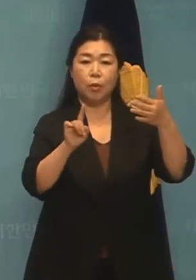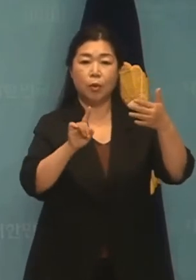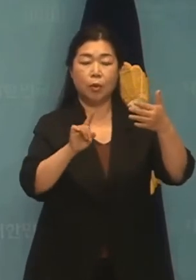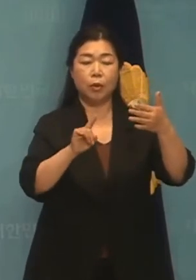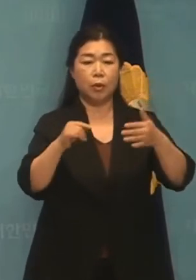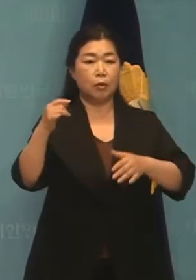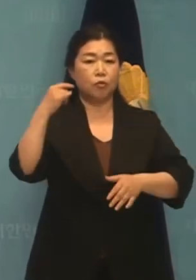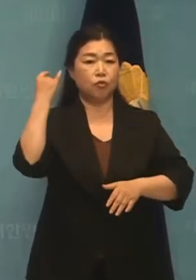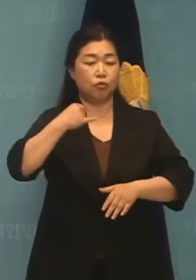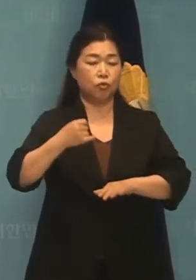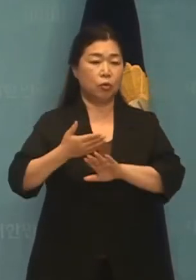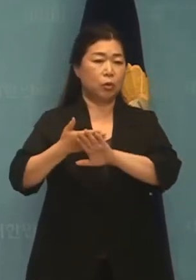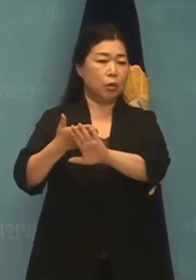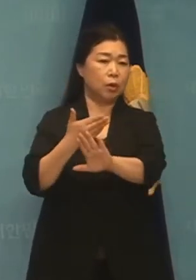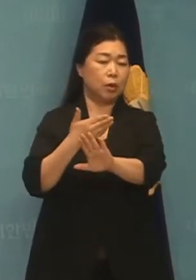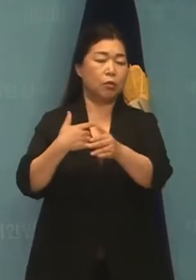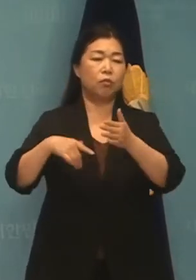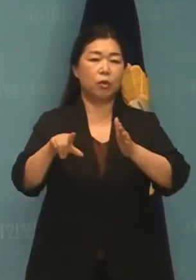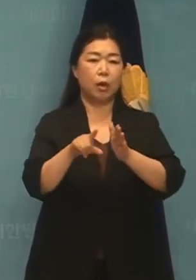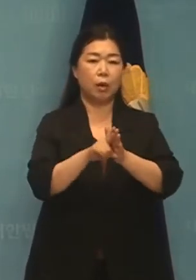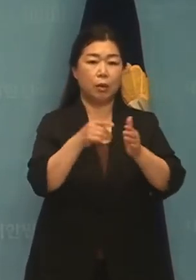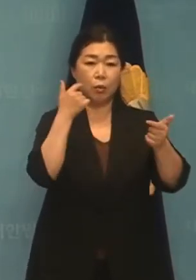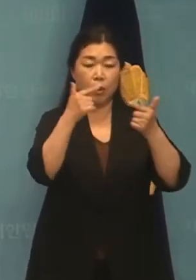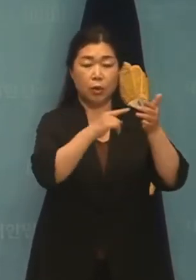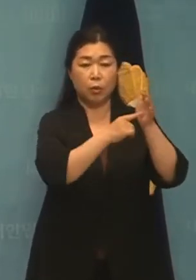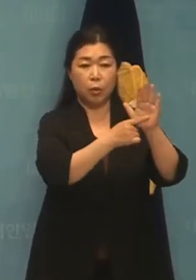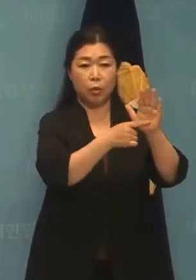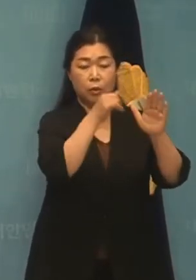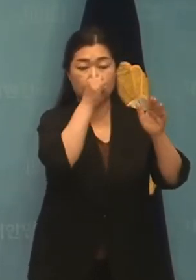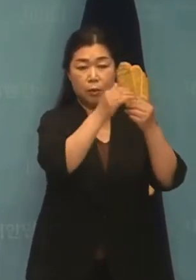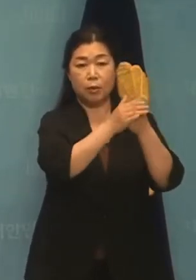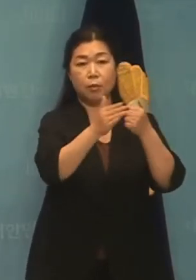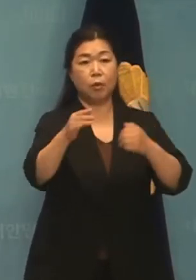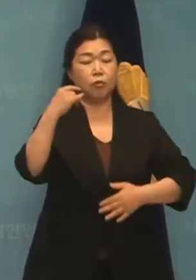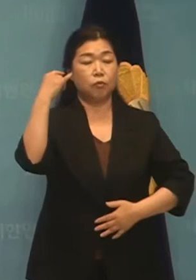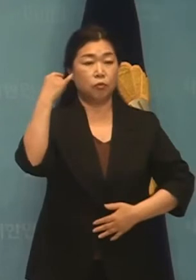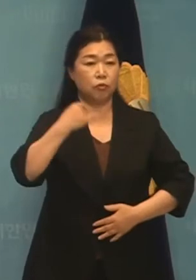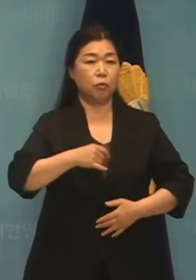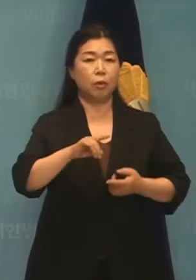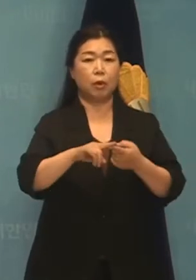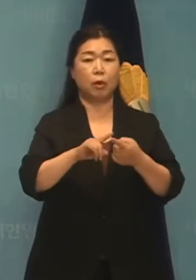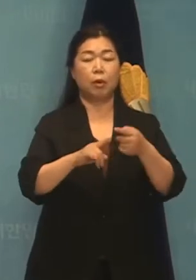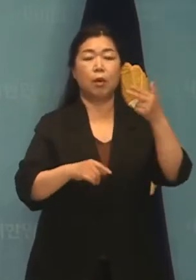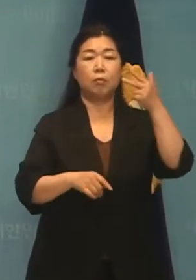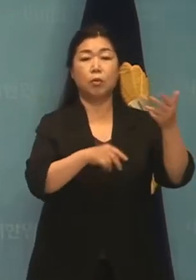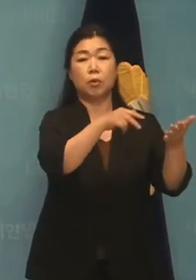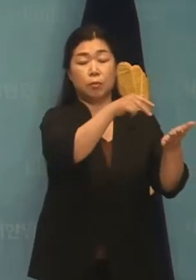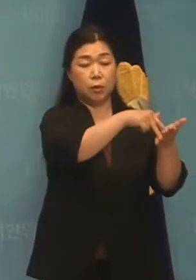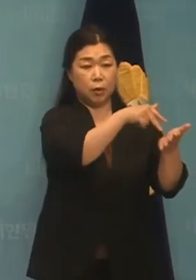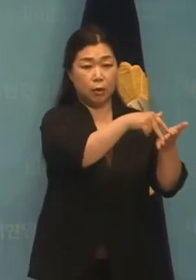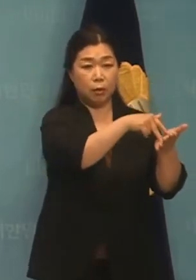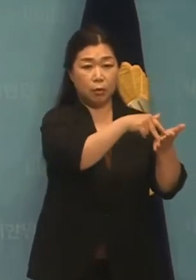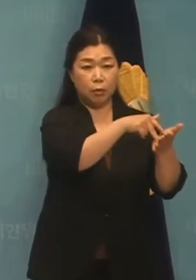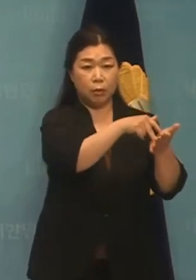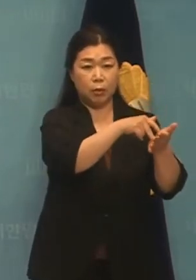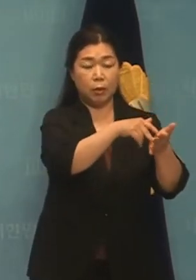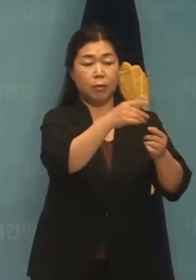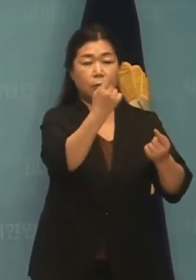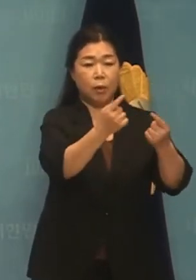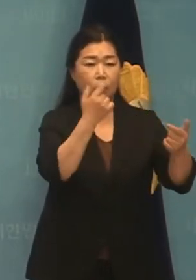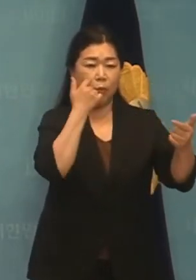대중 경제에 있다는 것을 확실히 보여준 만큼 중국에 대한 미국의 의중을